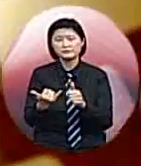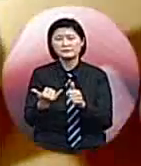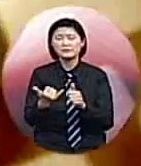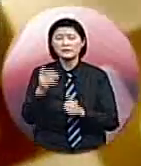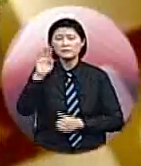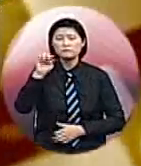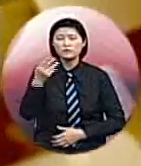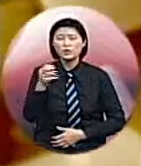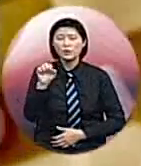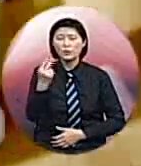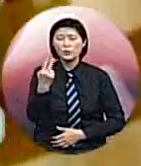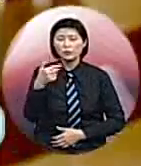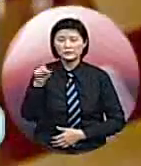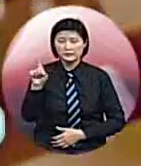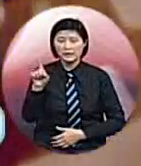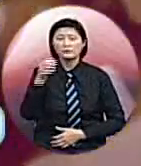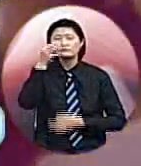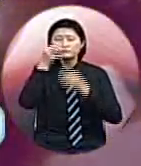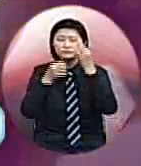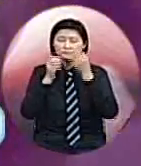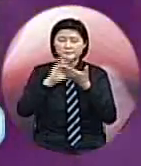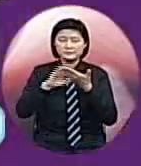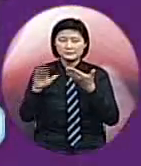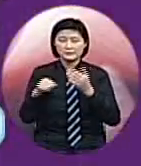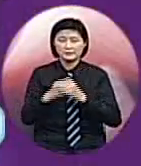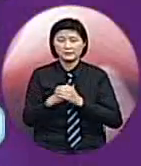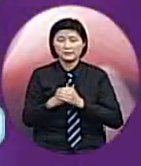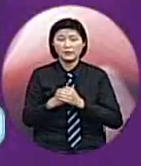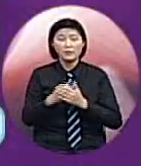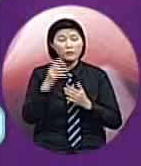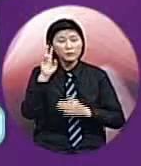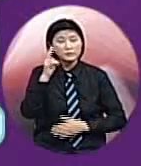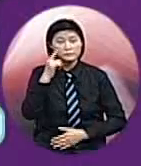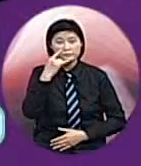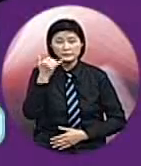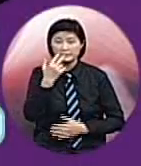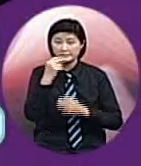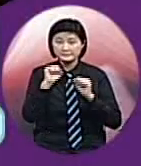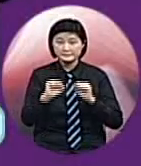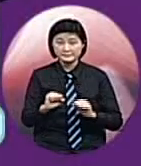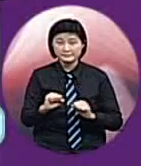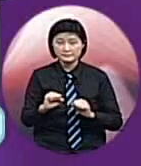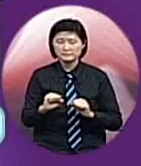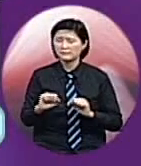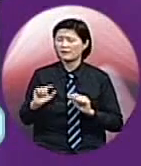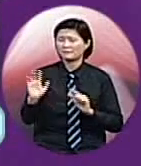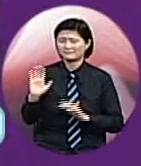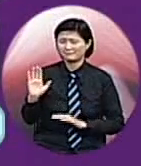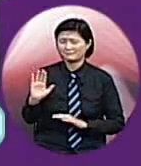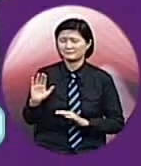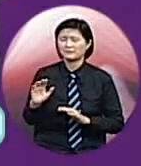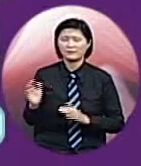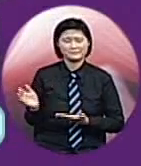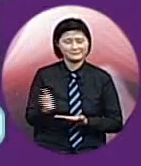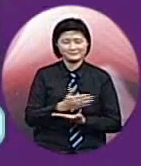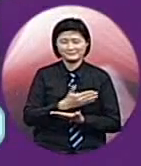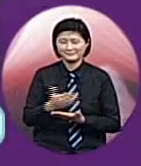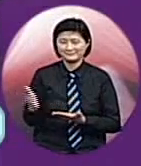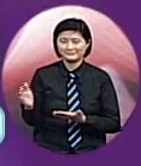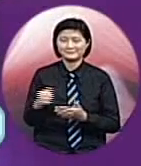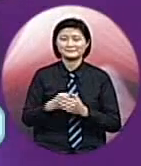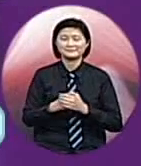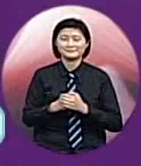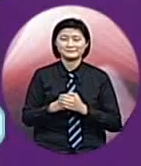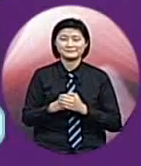신박남 선생님 노래입니다. 예, 혹시 부모님이 다 살아계신가요? 안 계십니다. 아무도 안 계십니다.